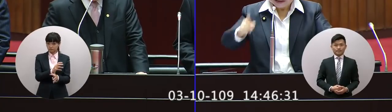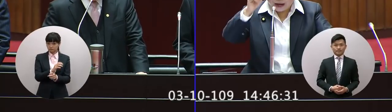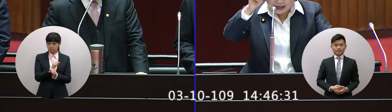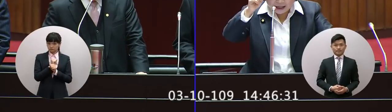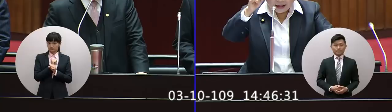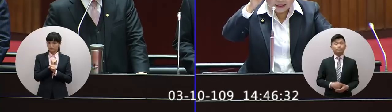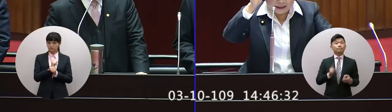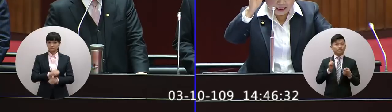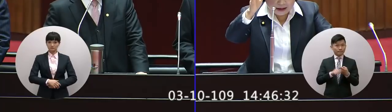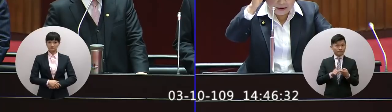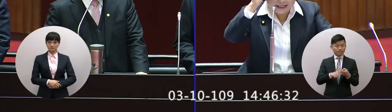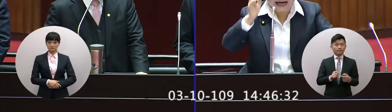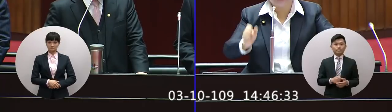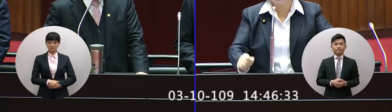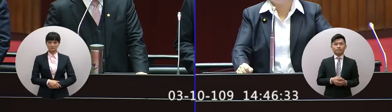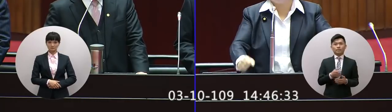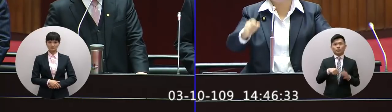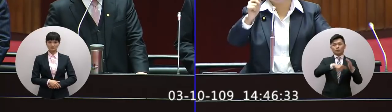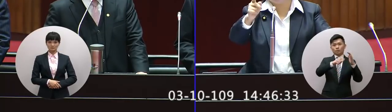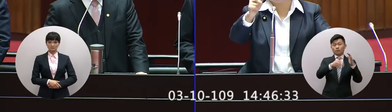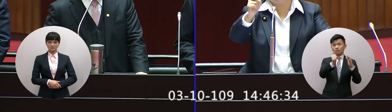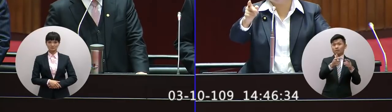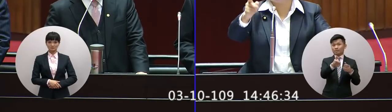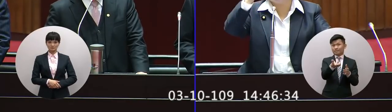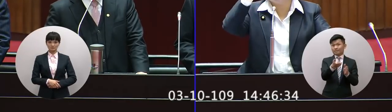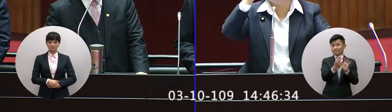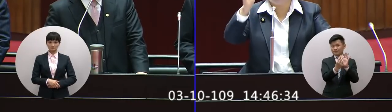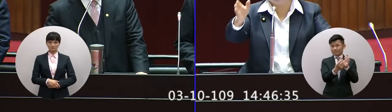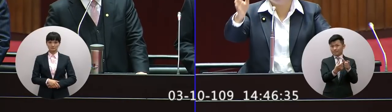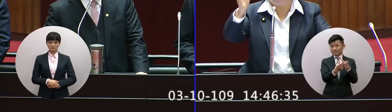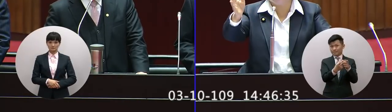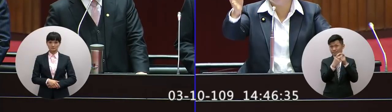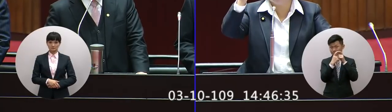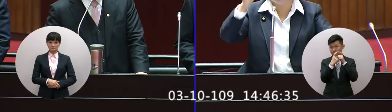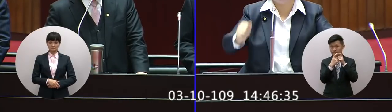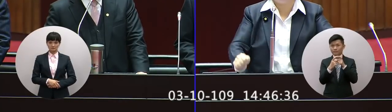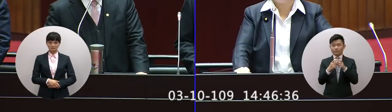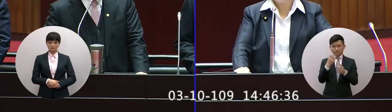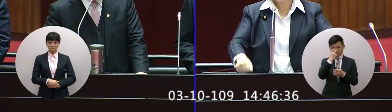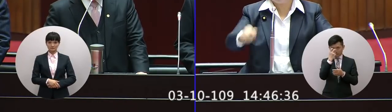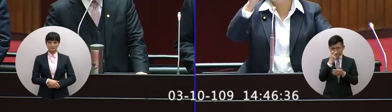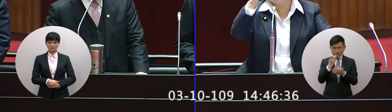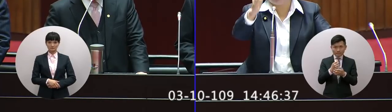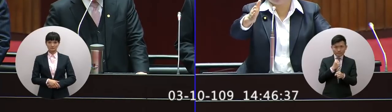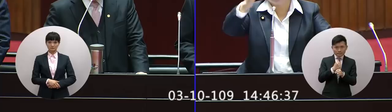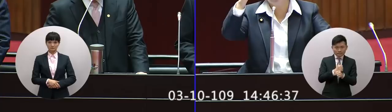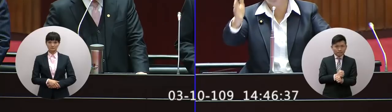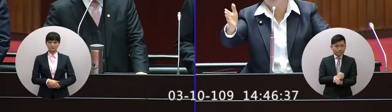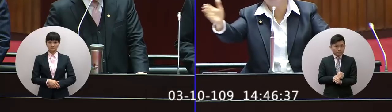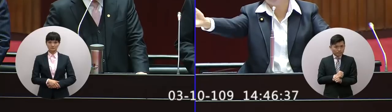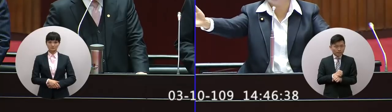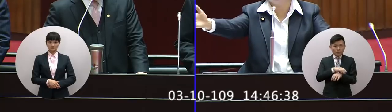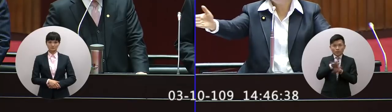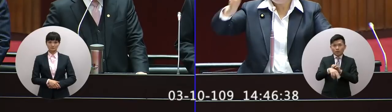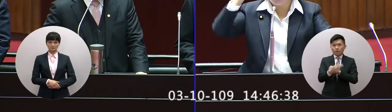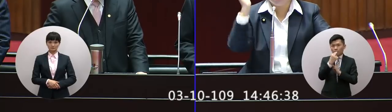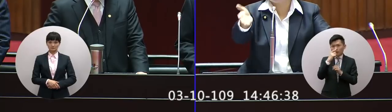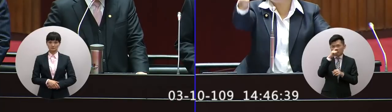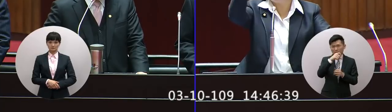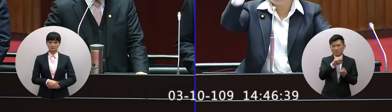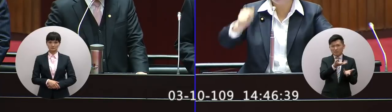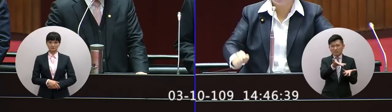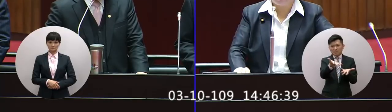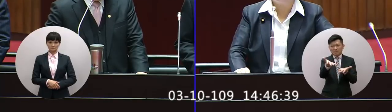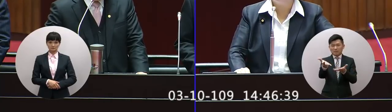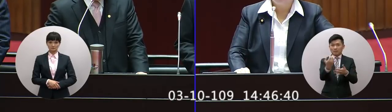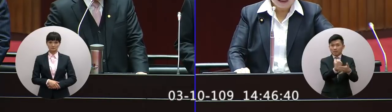工作。 对，就应了院长你说的审慎执行，为了环境空污，他是在维护环境空污，而